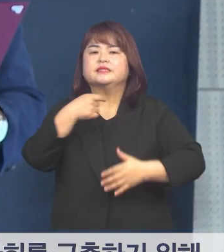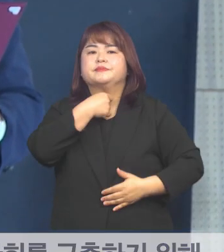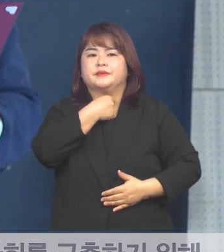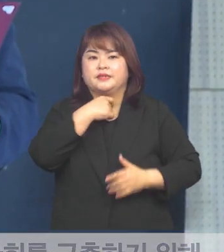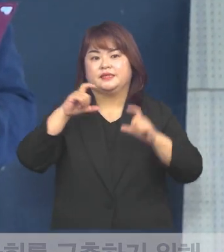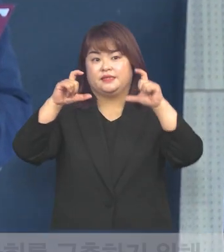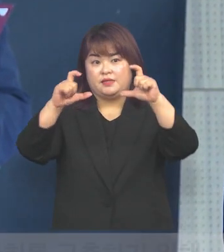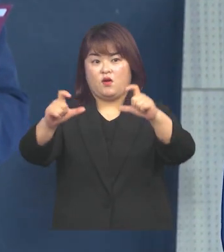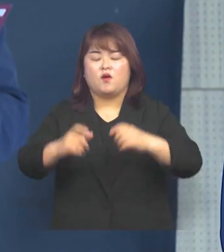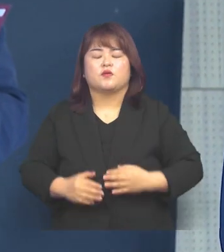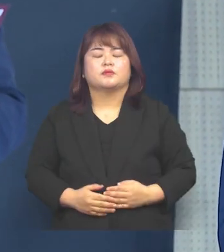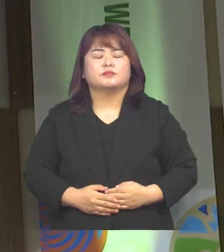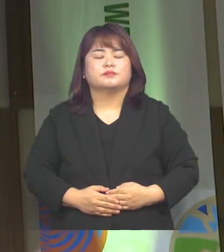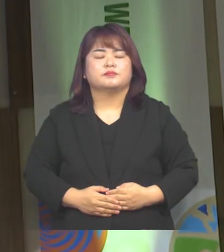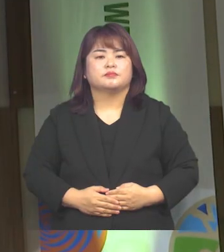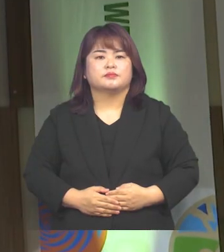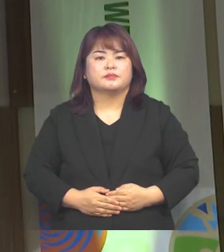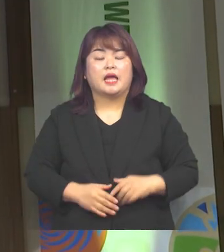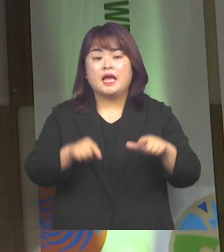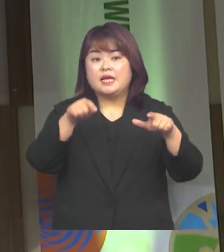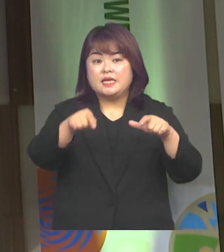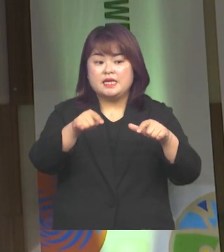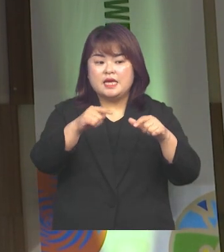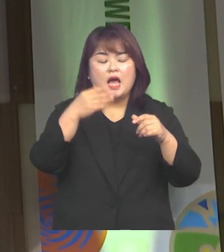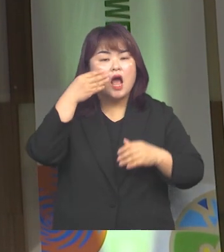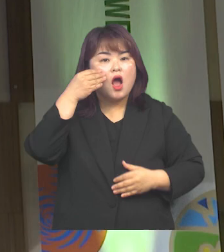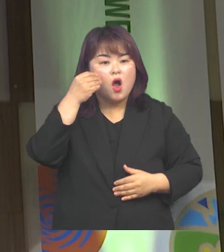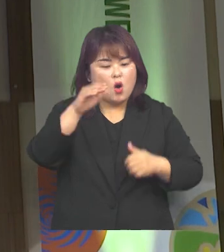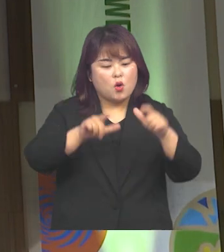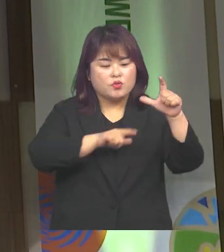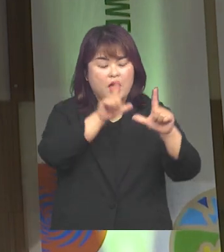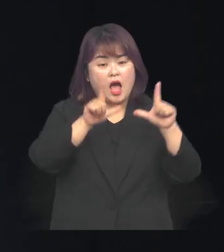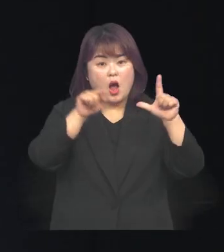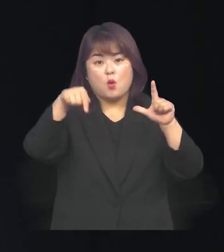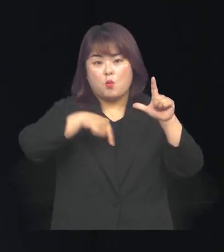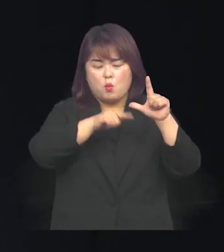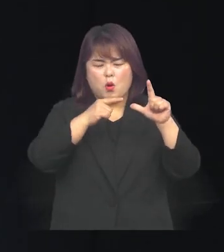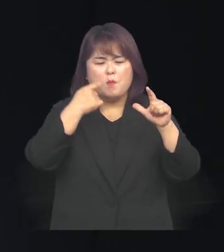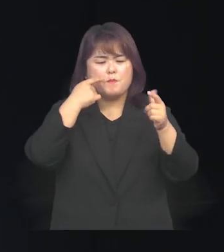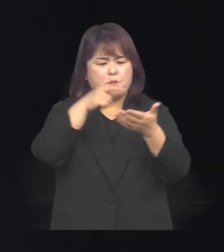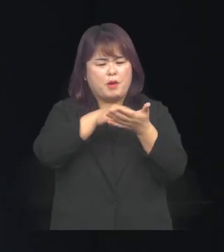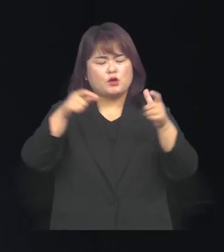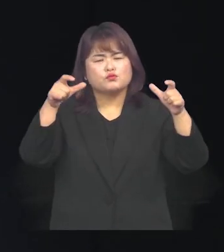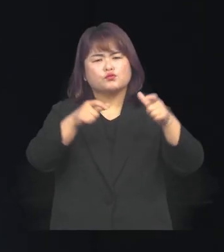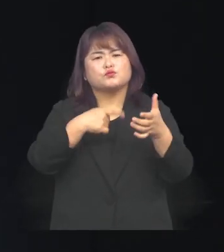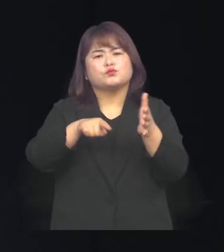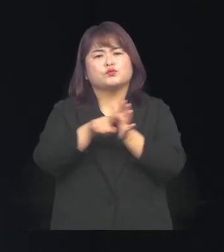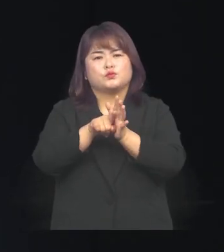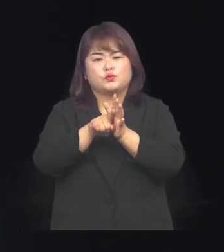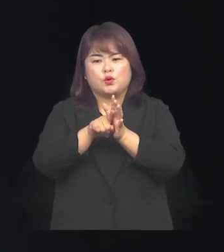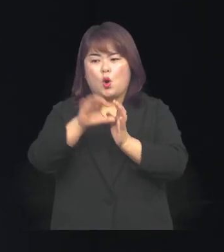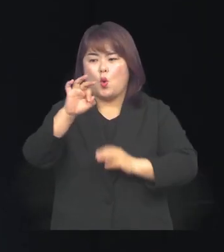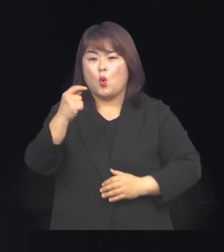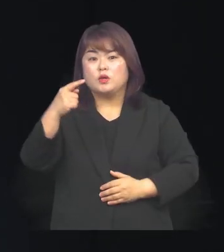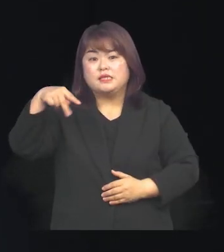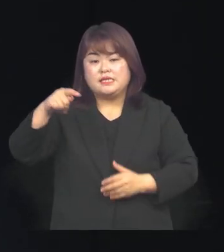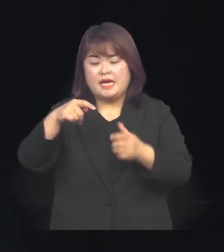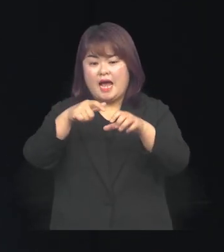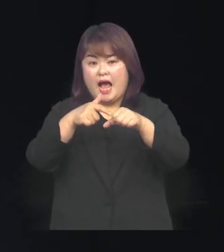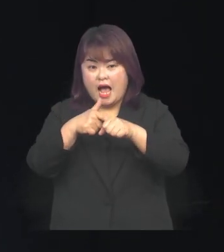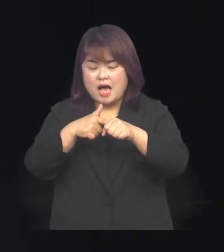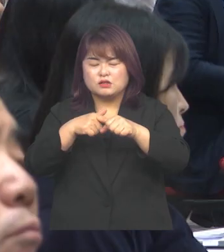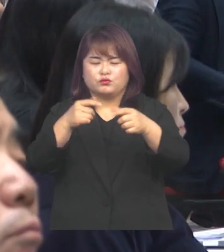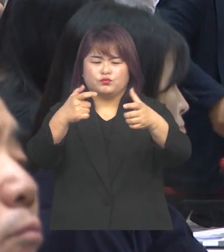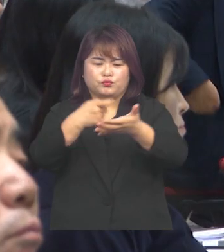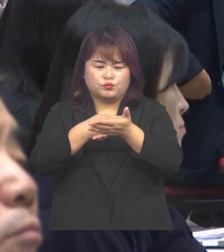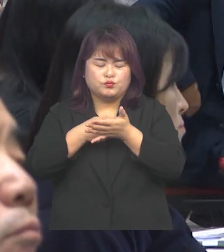같이 선언한다. 기후 위기 적응은 기후 변화로 인한 피해를 줄이기 위해 온실가스 감축 등 사전